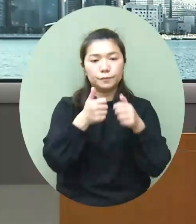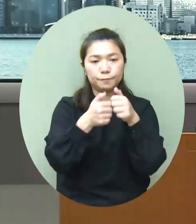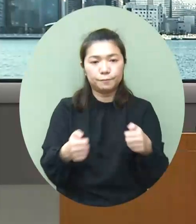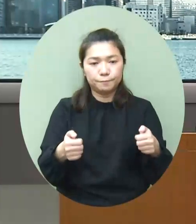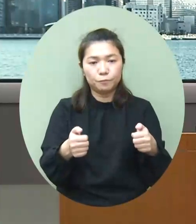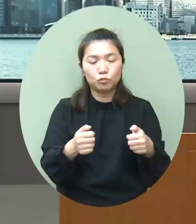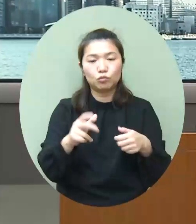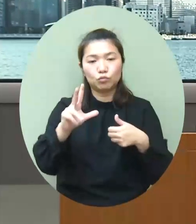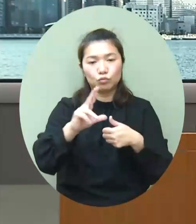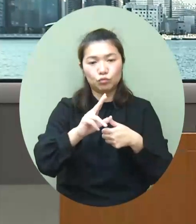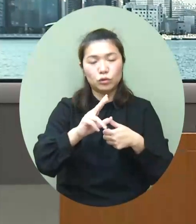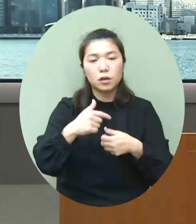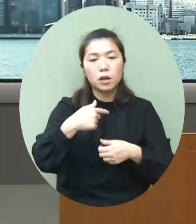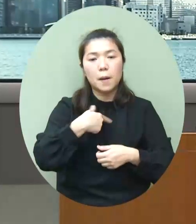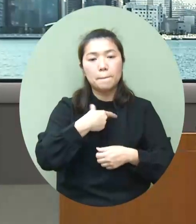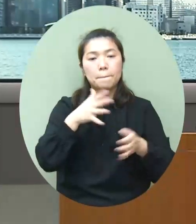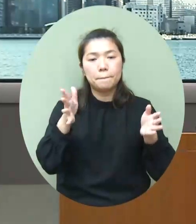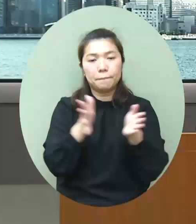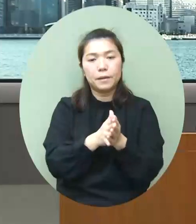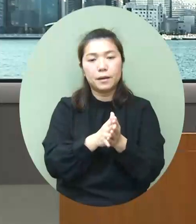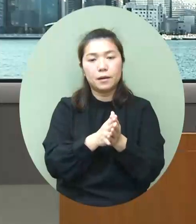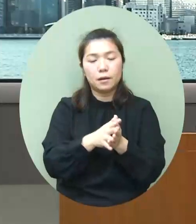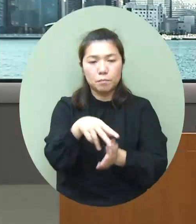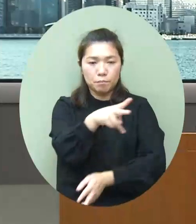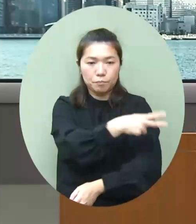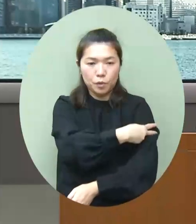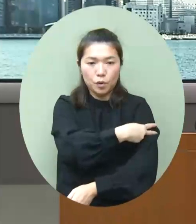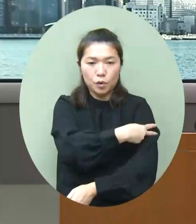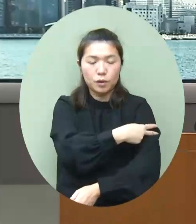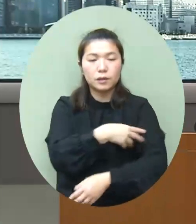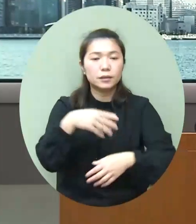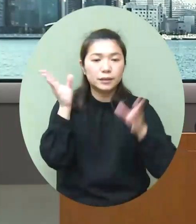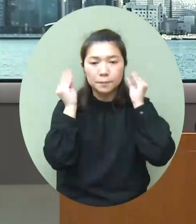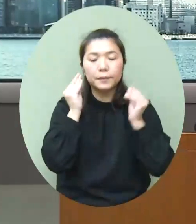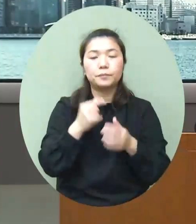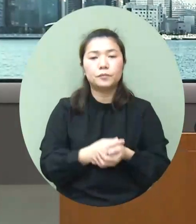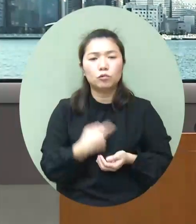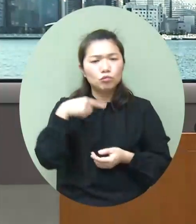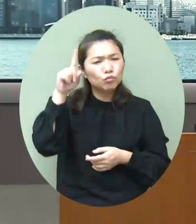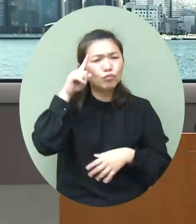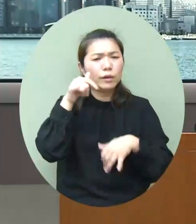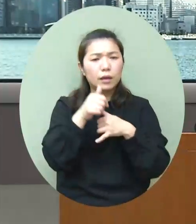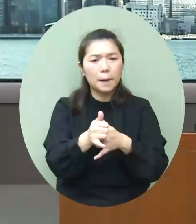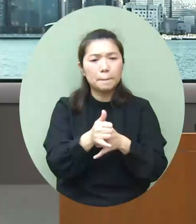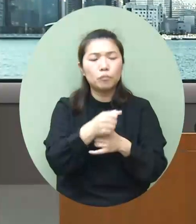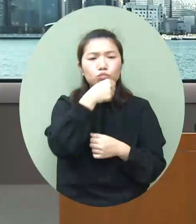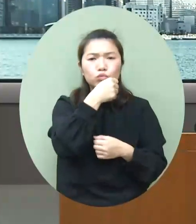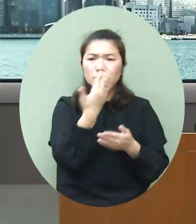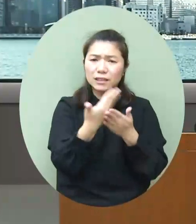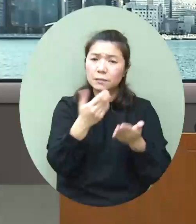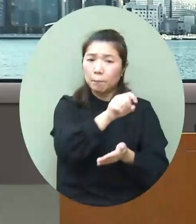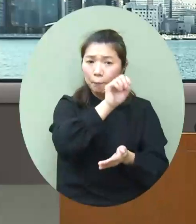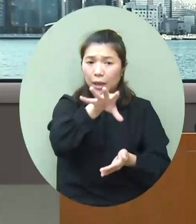医生你好，我是彭博新闻，我可以跟进一下吗？ 之前的那个问题，香